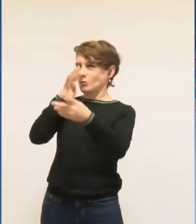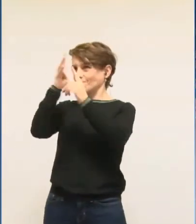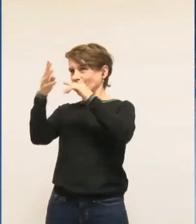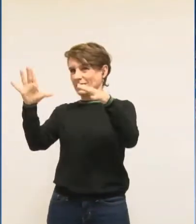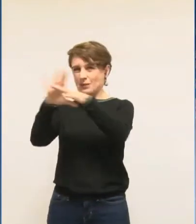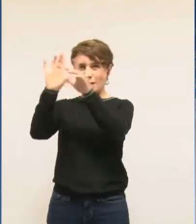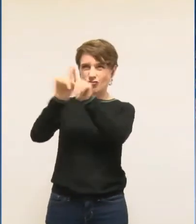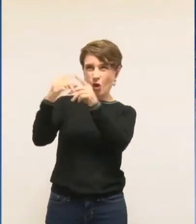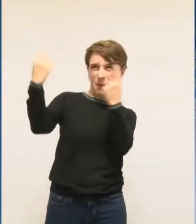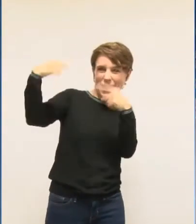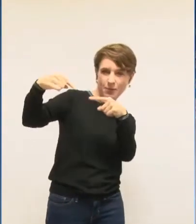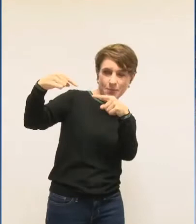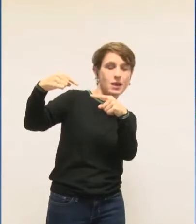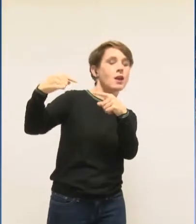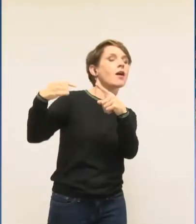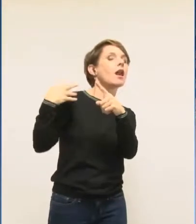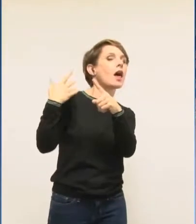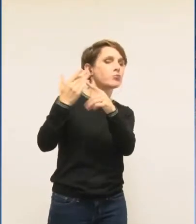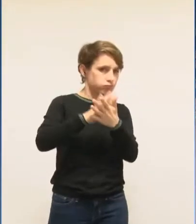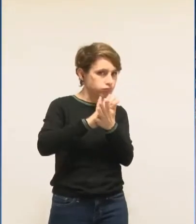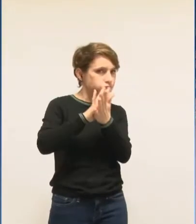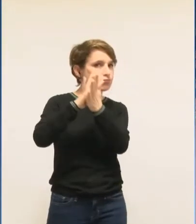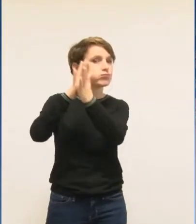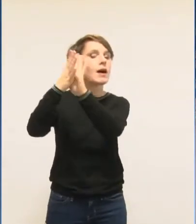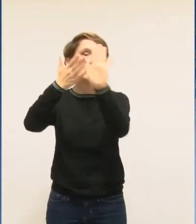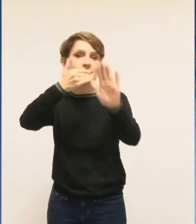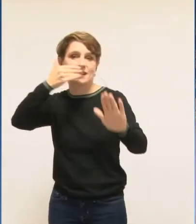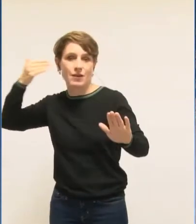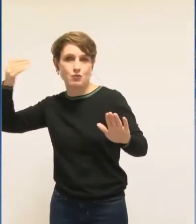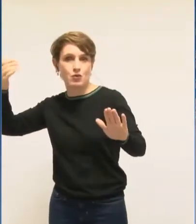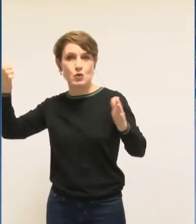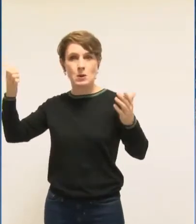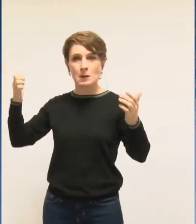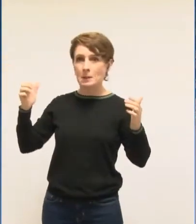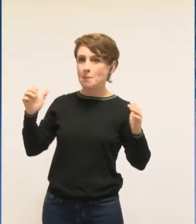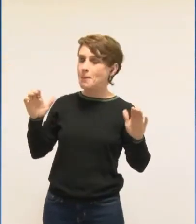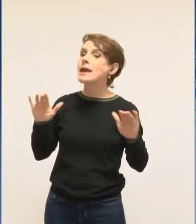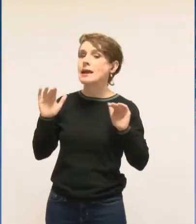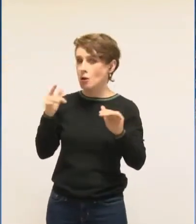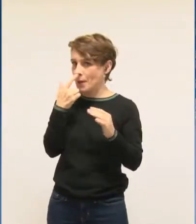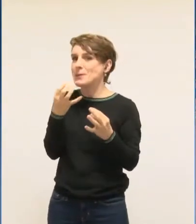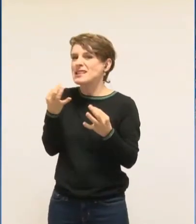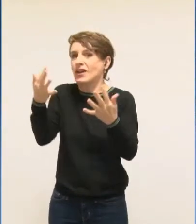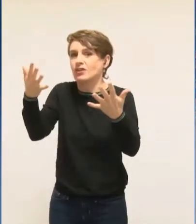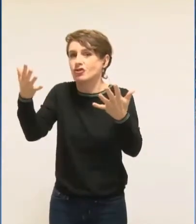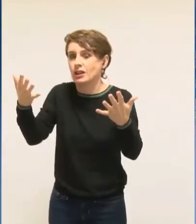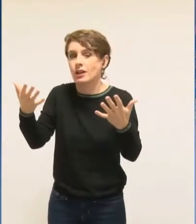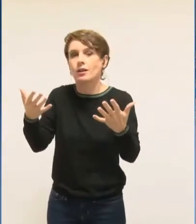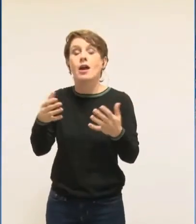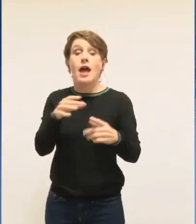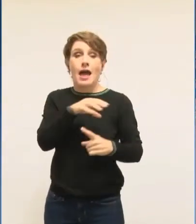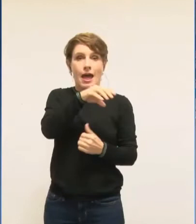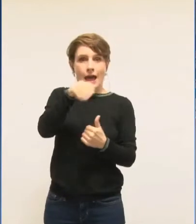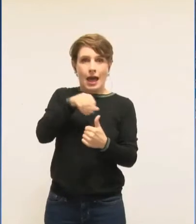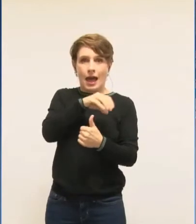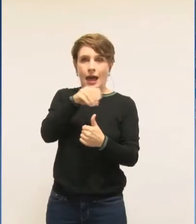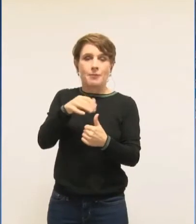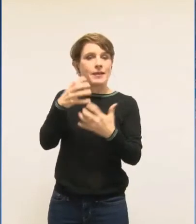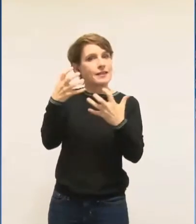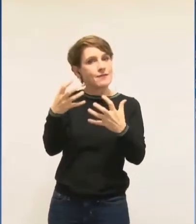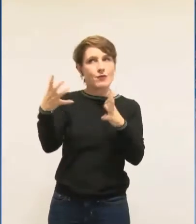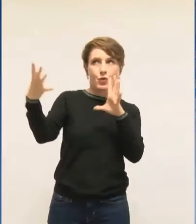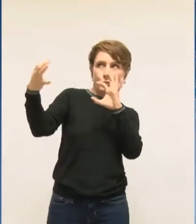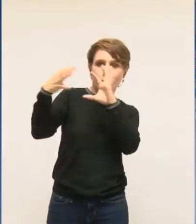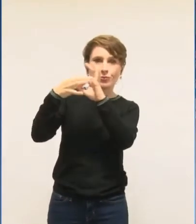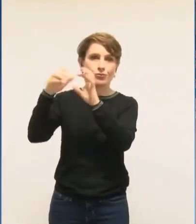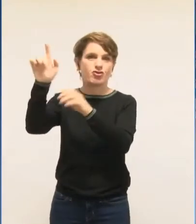Géorgie sont nettement améliorées ces dernières années, elles n'en restent pas moins très fragiles. L'Arménie a tout intérêt à pacifier ses relations avec